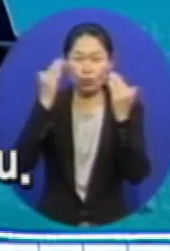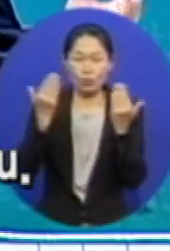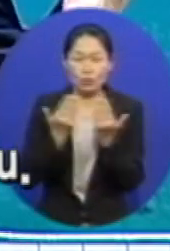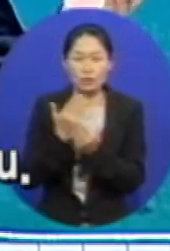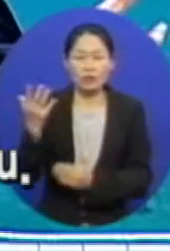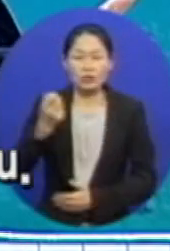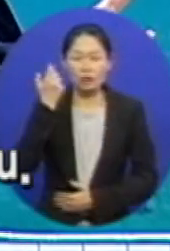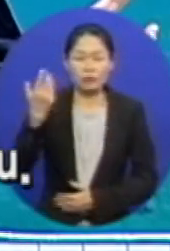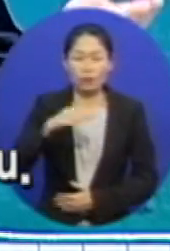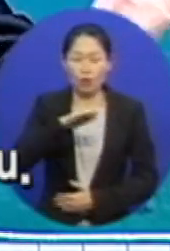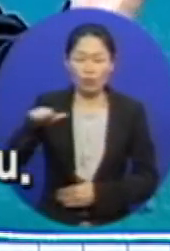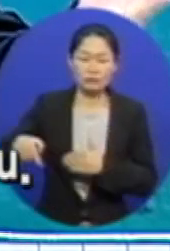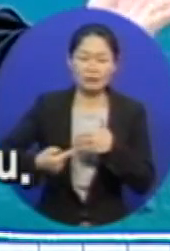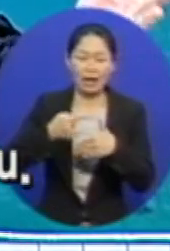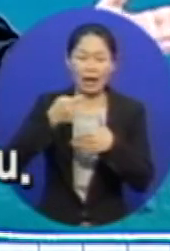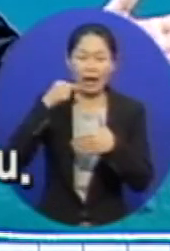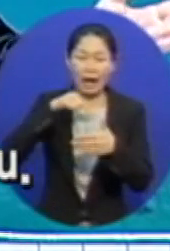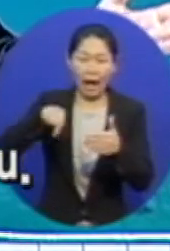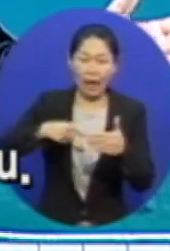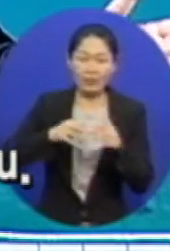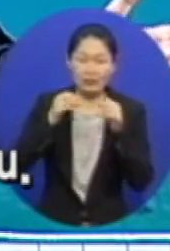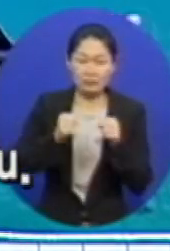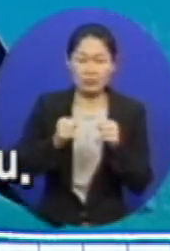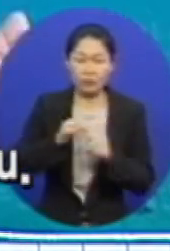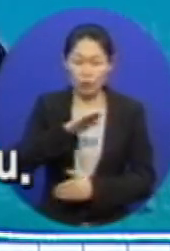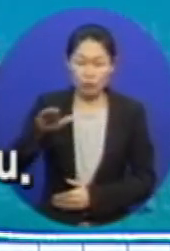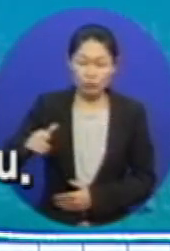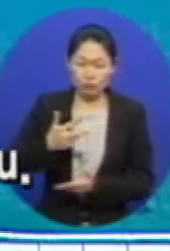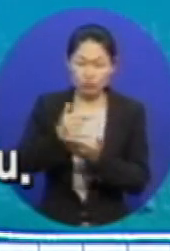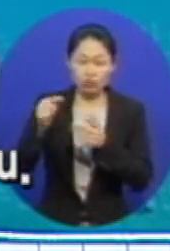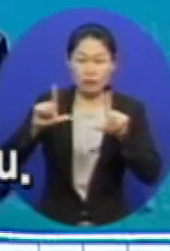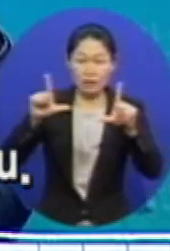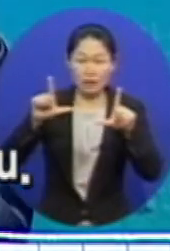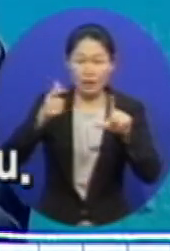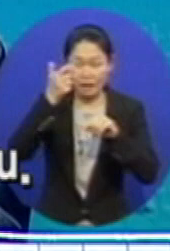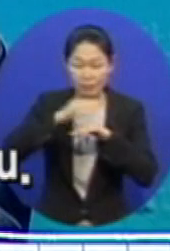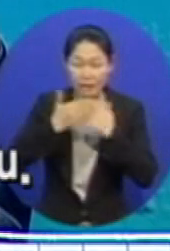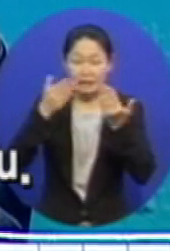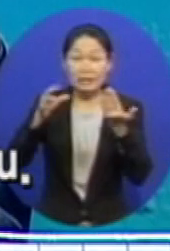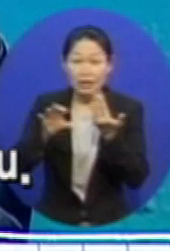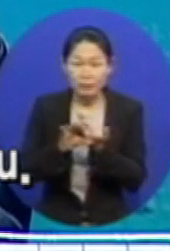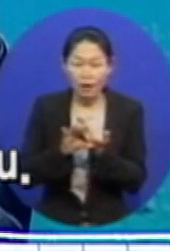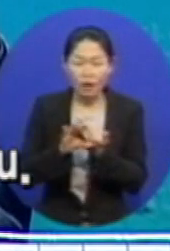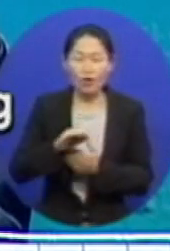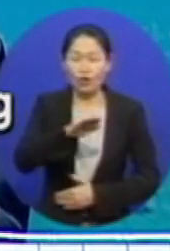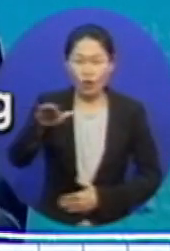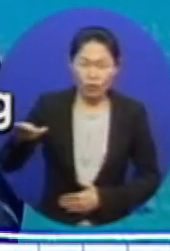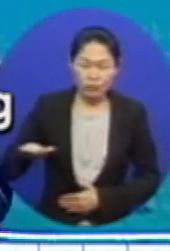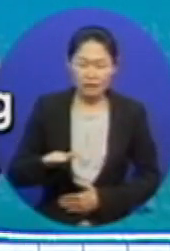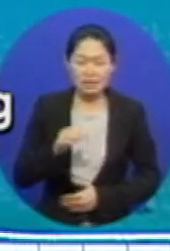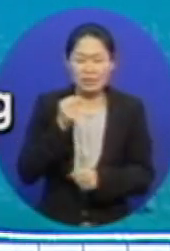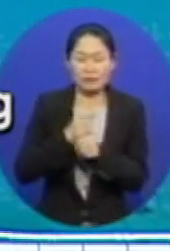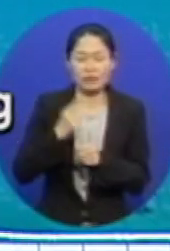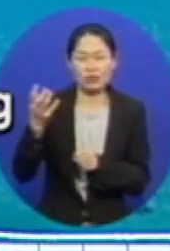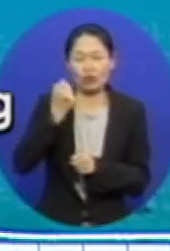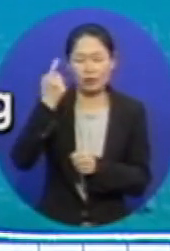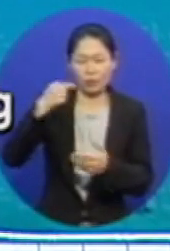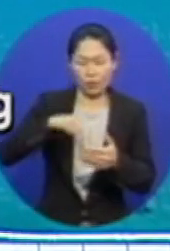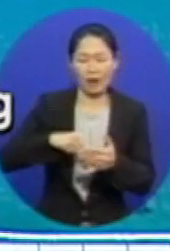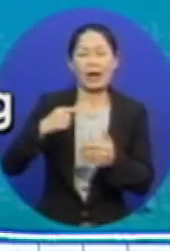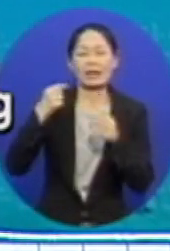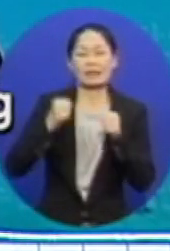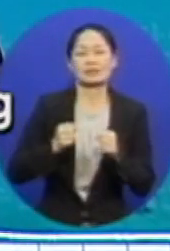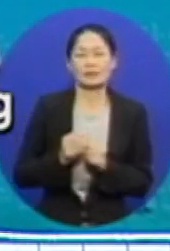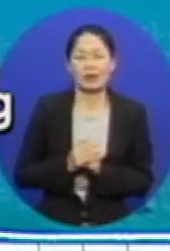여러분들이 있게 와서 주일 예배를 드린다면 여러분 안에 다 성령님이 계신 거예요 성령님께서 내 안에